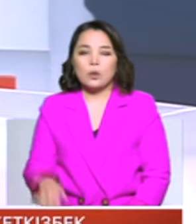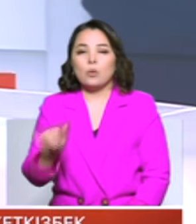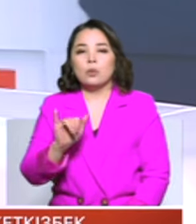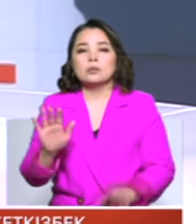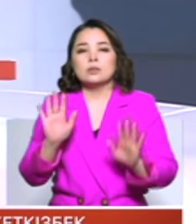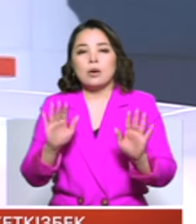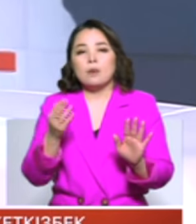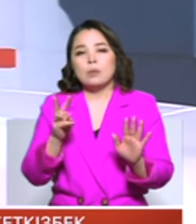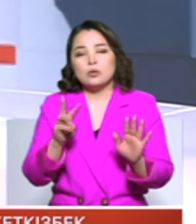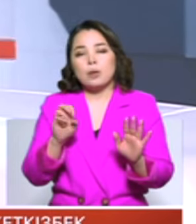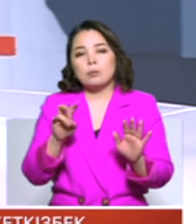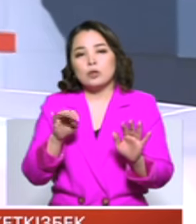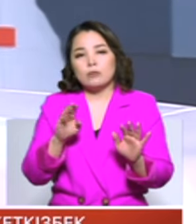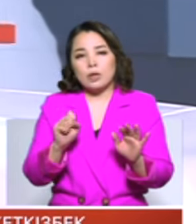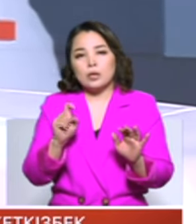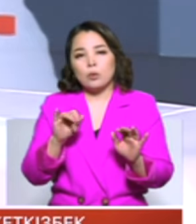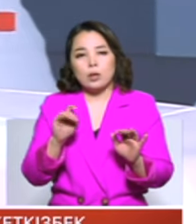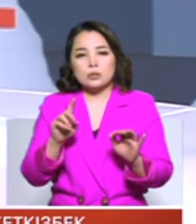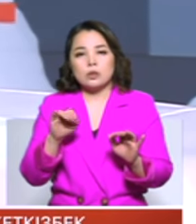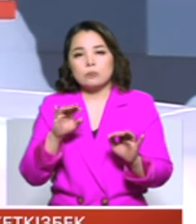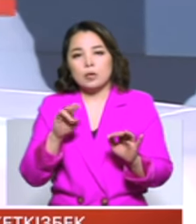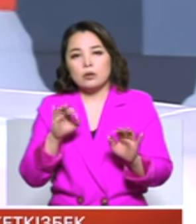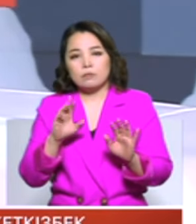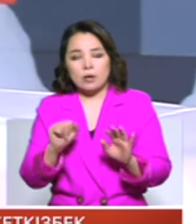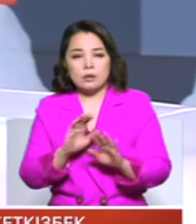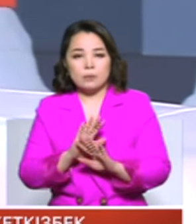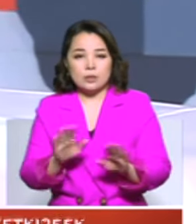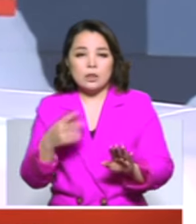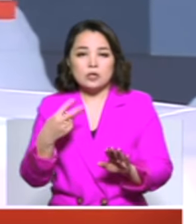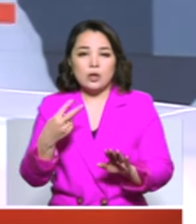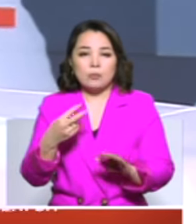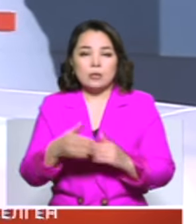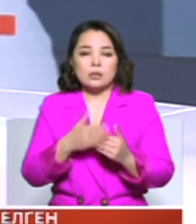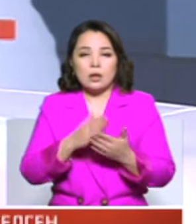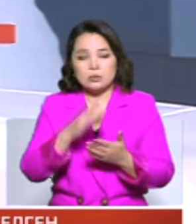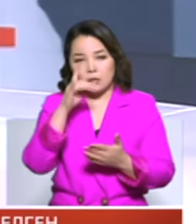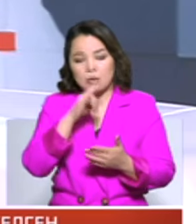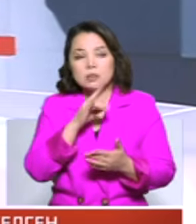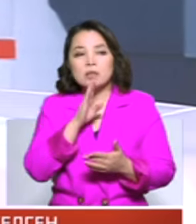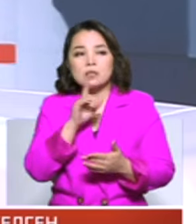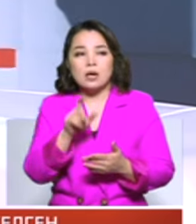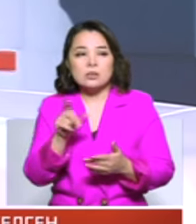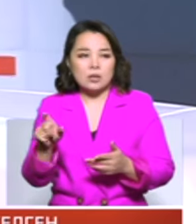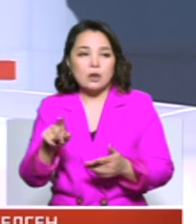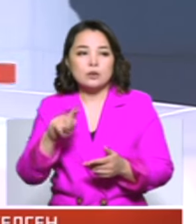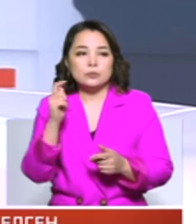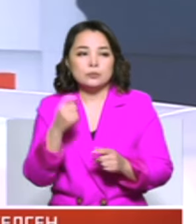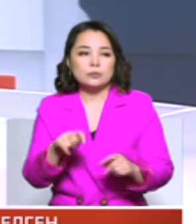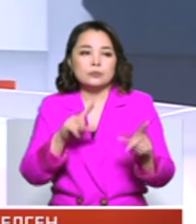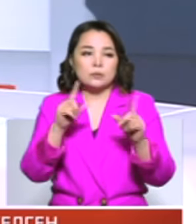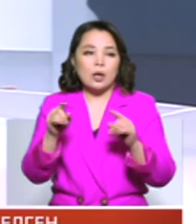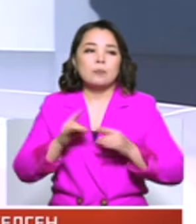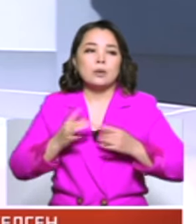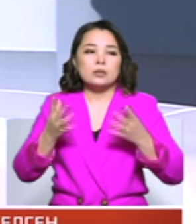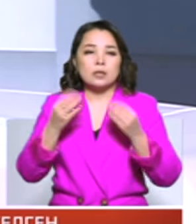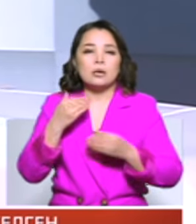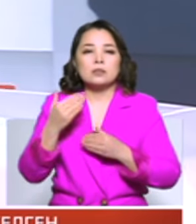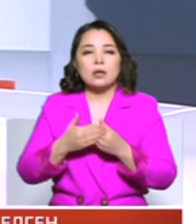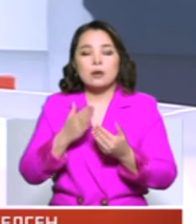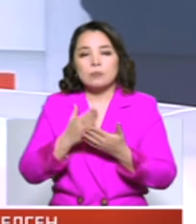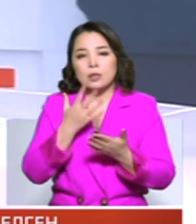Оралдан тек Мәншік Мәметова мен Хиуаз Доспанова емес, 20-дан астам қазақ қызы қолына қару алып майданға аттанған. Мереке қарсаңда